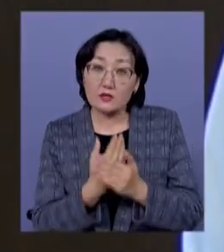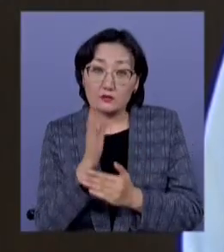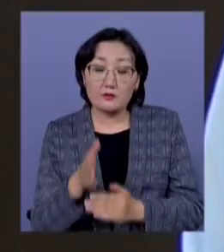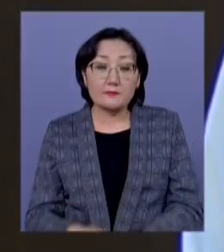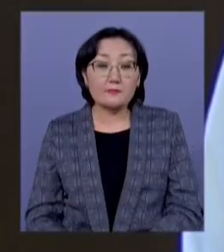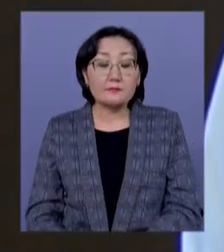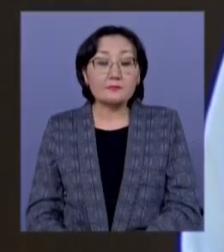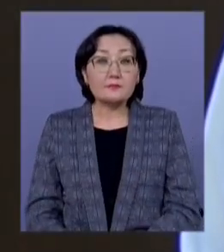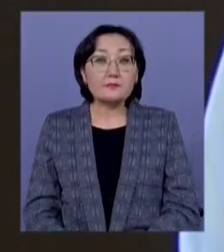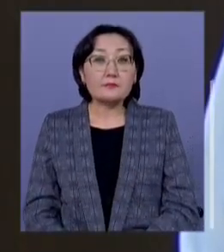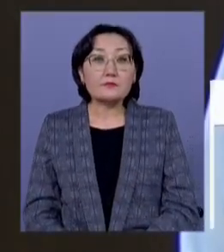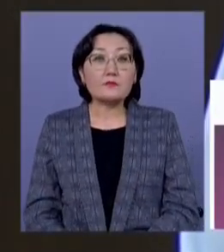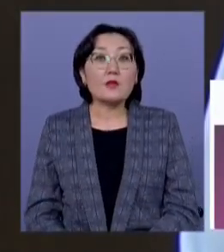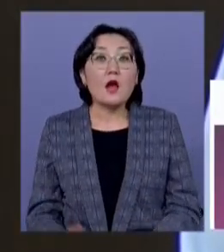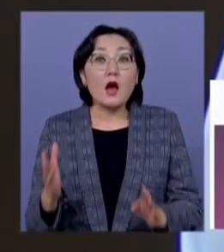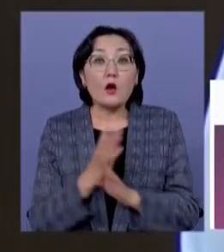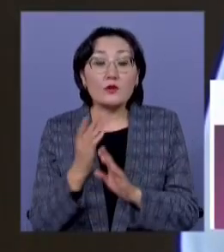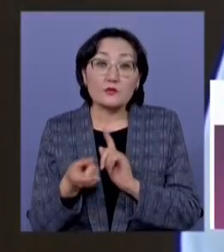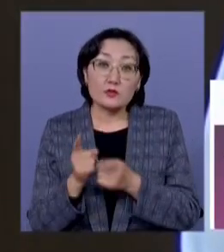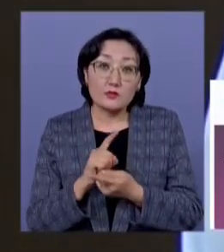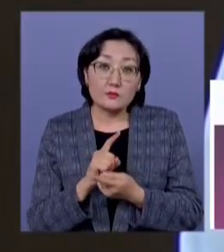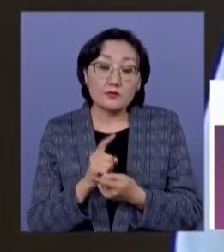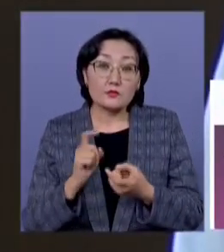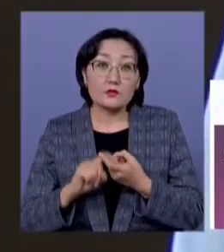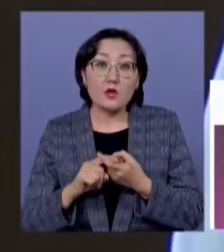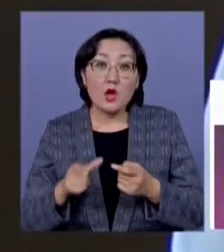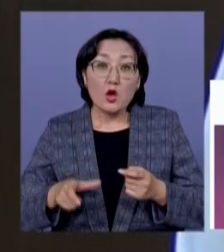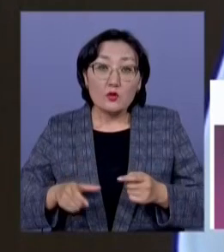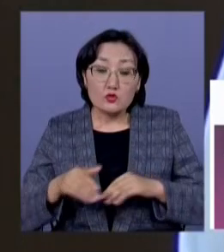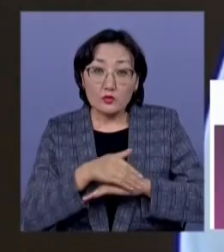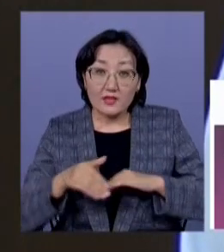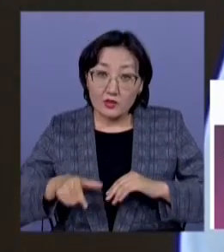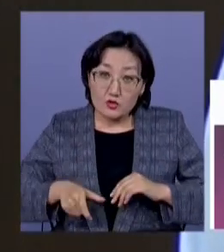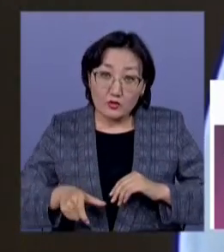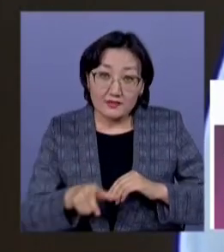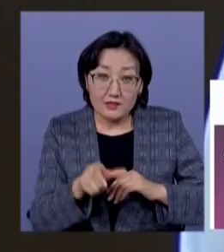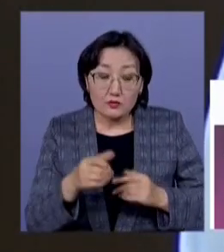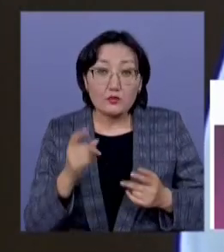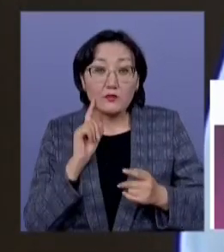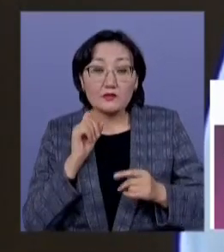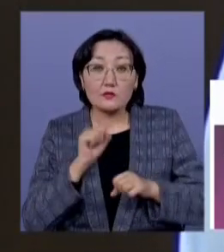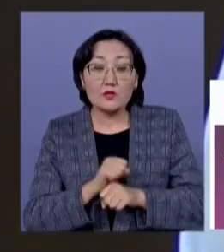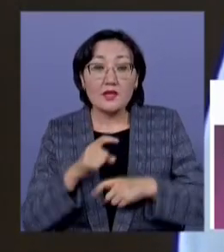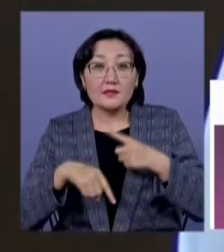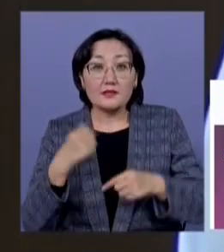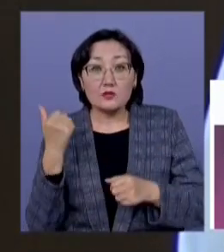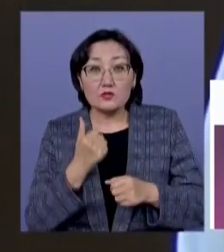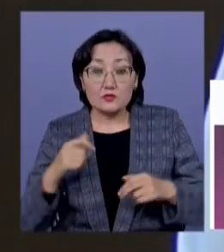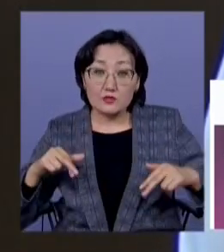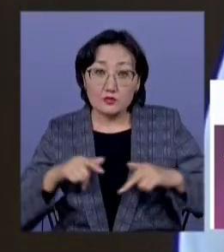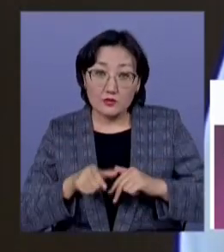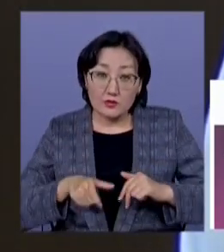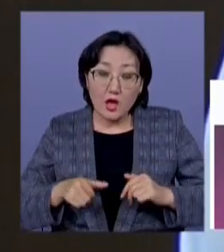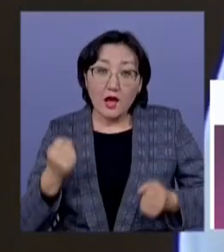Здесь погодными условиями. Ауа райының қолайсыздығына байланысты жолақтарды сызу уақытша тоқтатылды. Алдағы аптада жаяу жүргіншілер мен